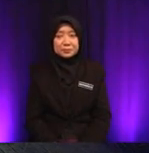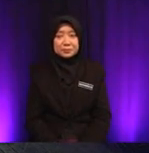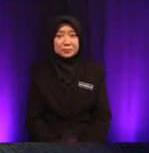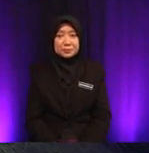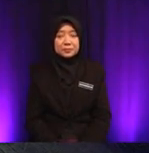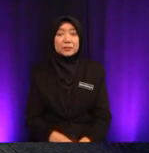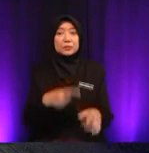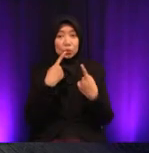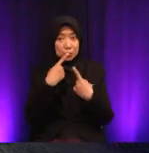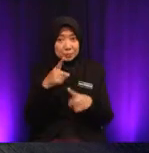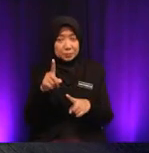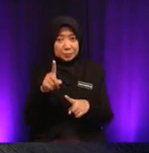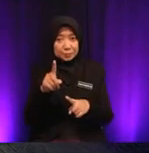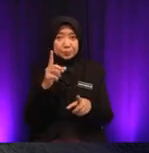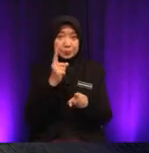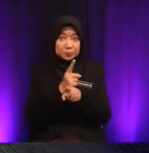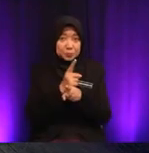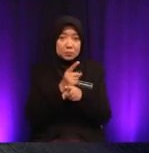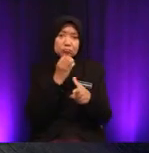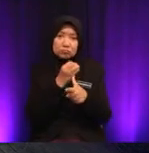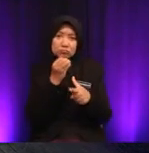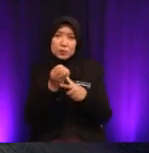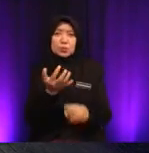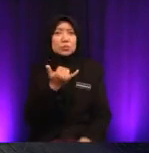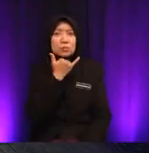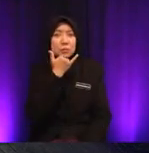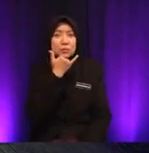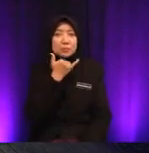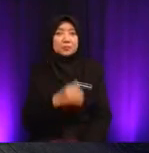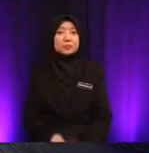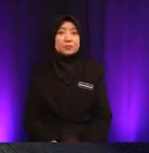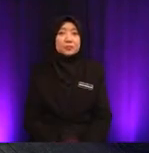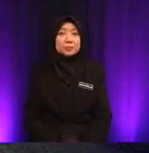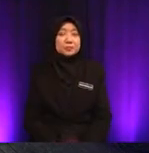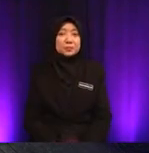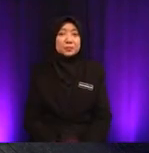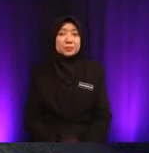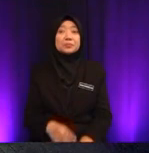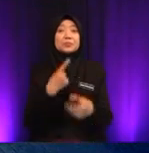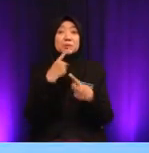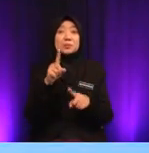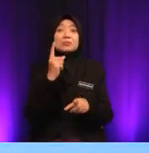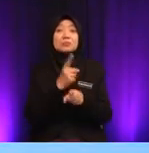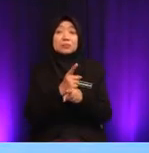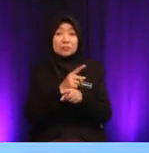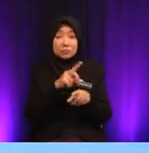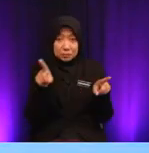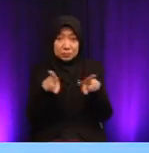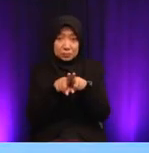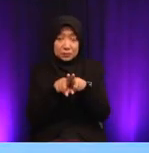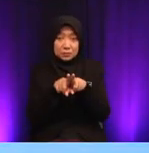jawaban saya betul atau salah satu dua tiga Nah itu dia